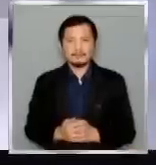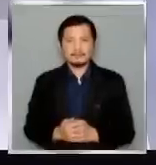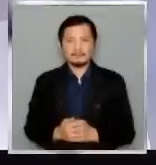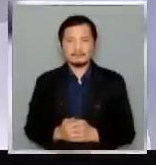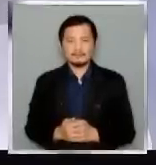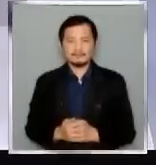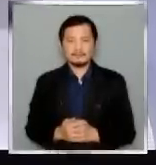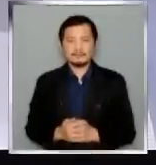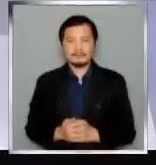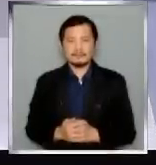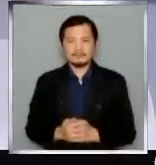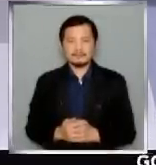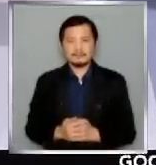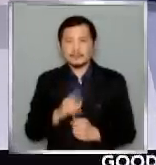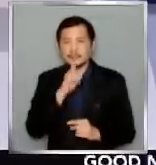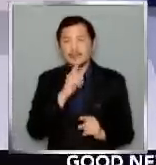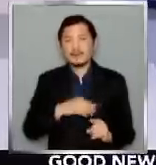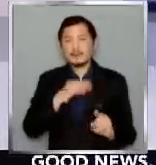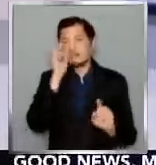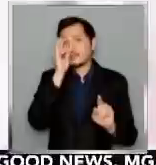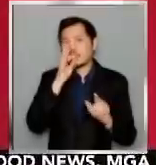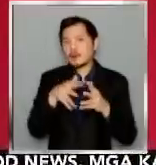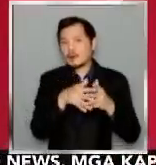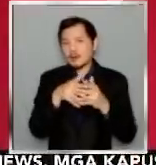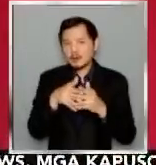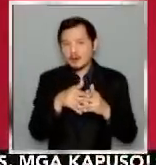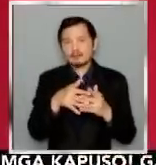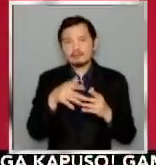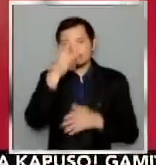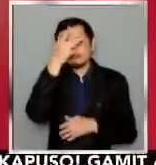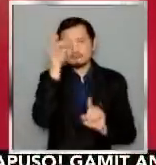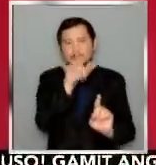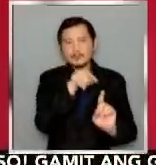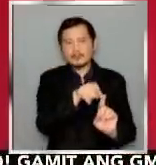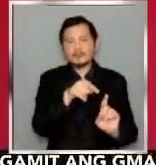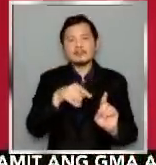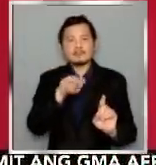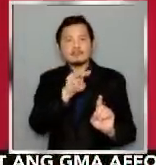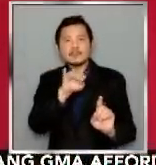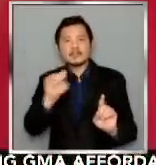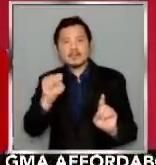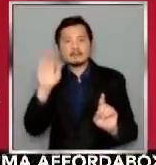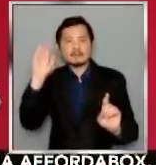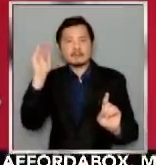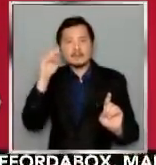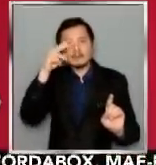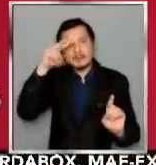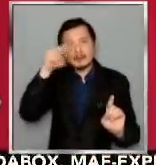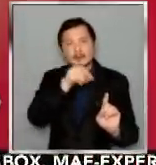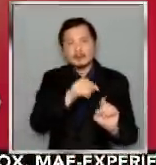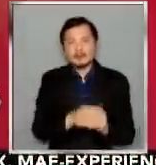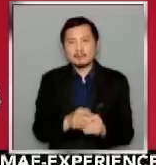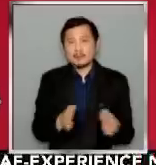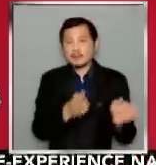PhilAm ang kinoronahang Miss New Mexico sa Amerika. Mula sa Bislig, Surigao del Sur, ang pamilya ng beauty queen na si Susan Perez.